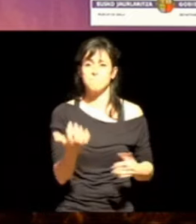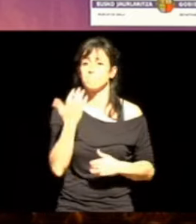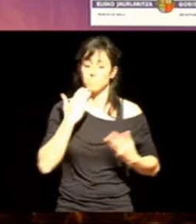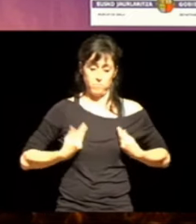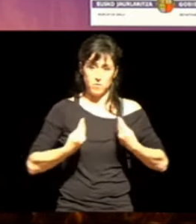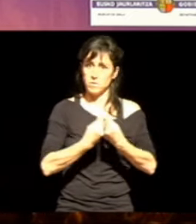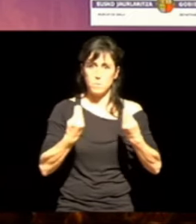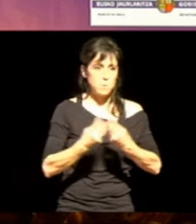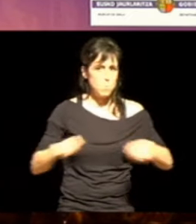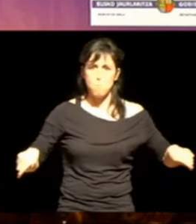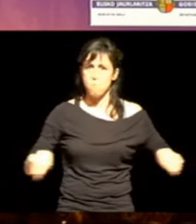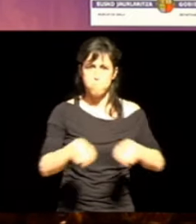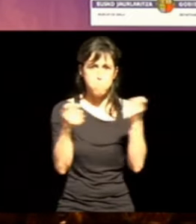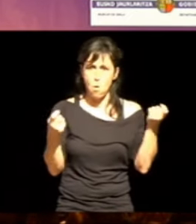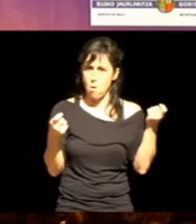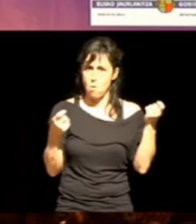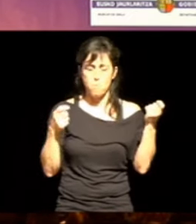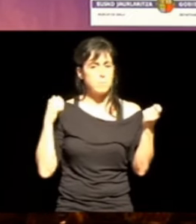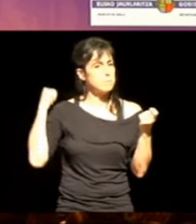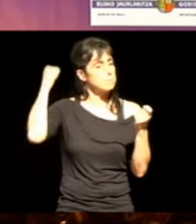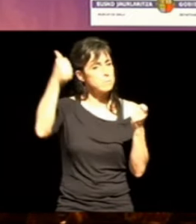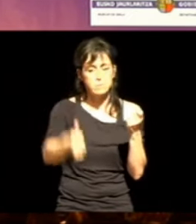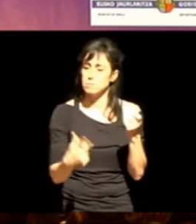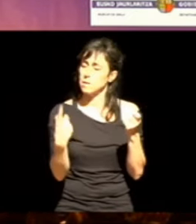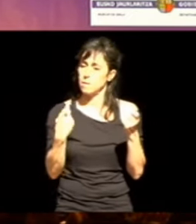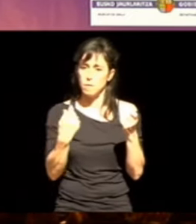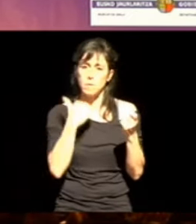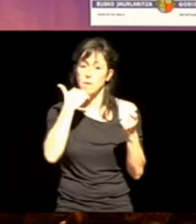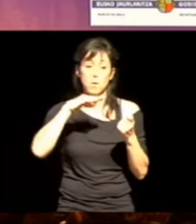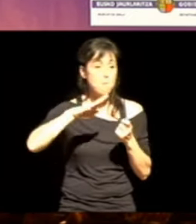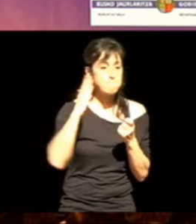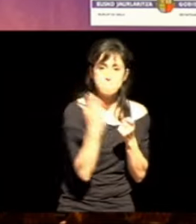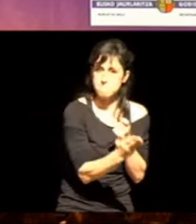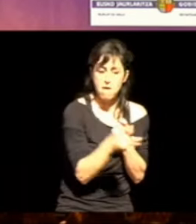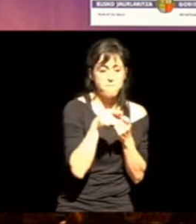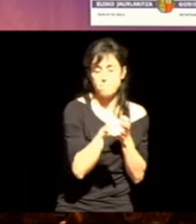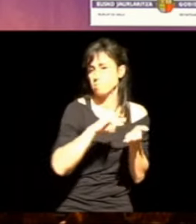neurriak erreparazioaren alde eta egindako kaltearen konpontzearen alde.